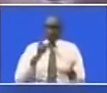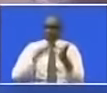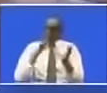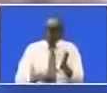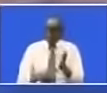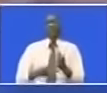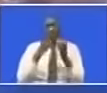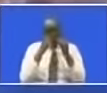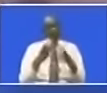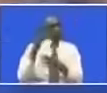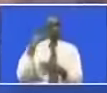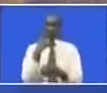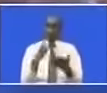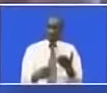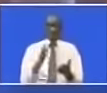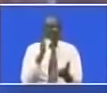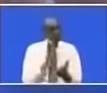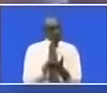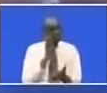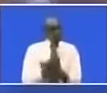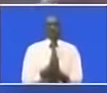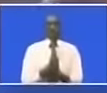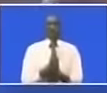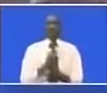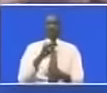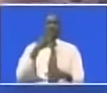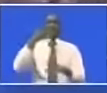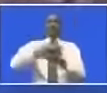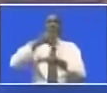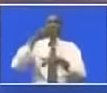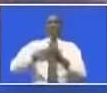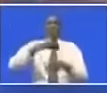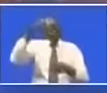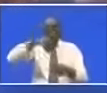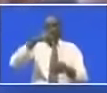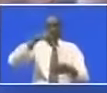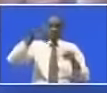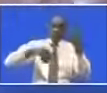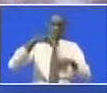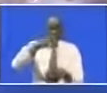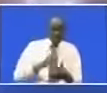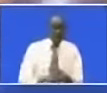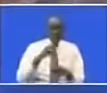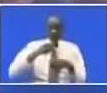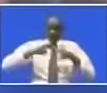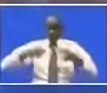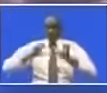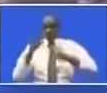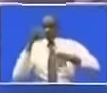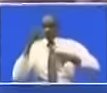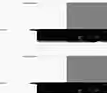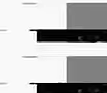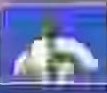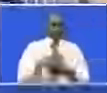habari ambazo tulikuwa nazo ni kwamba kura fake zimepigwa nyingi sana. Na watafuta njia sasa tu kusimukiza